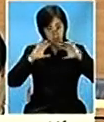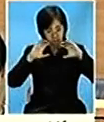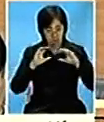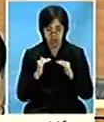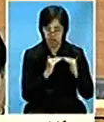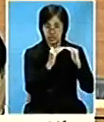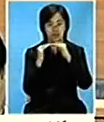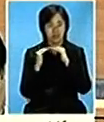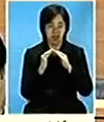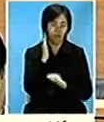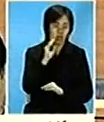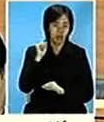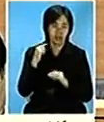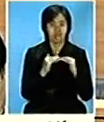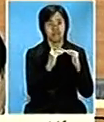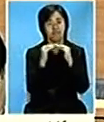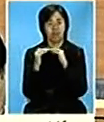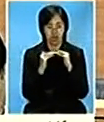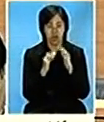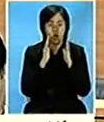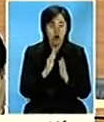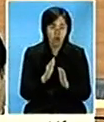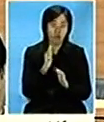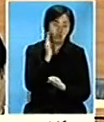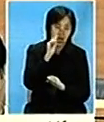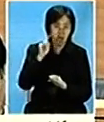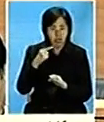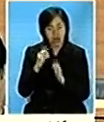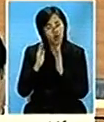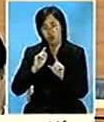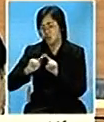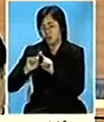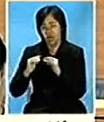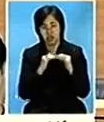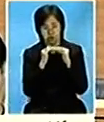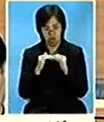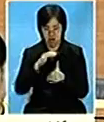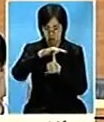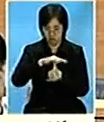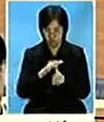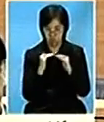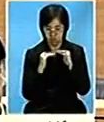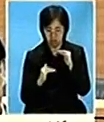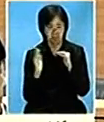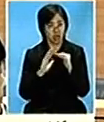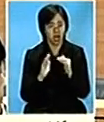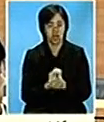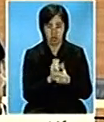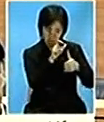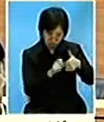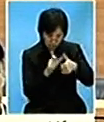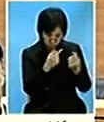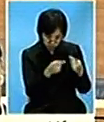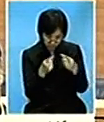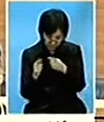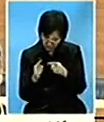อภาคหญิงชายและหลากหลายทางเพศและมุ่งขจัดการเลือกปฏิบัติอันเนื่องมาจากความแตกต่างนะคะระหว่างเพ